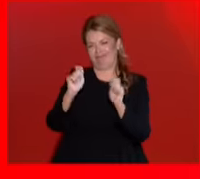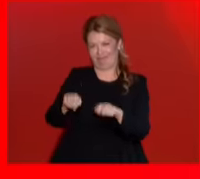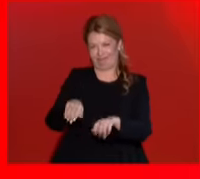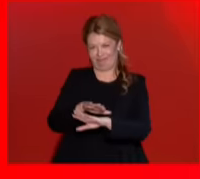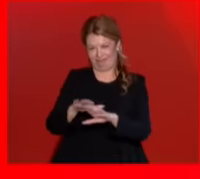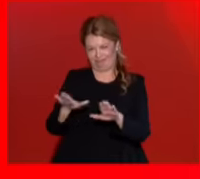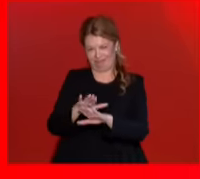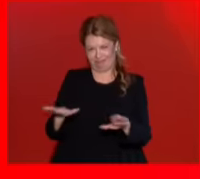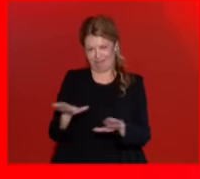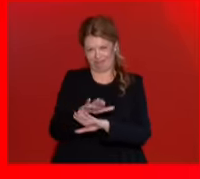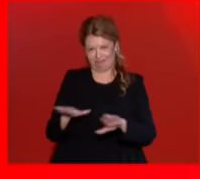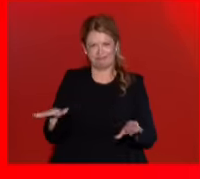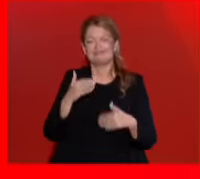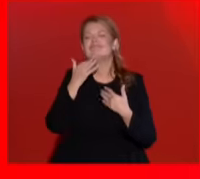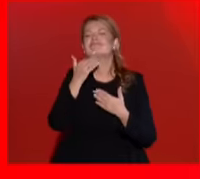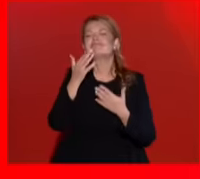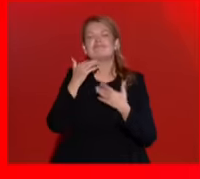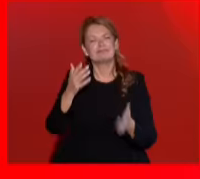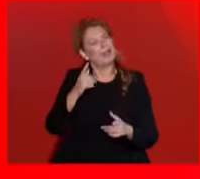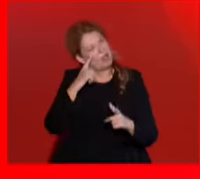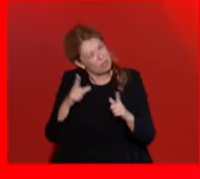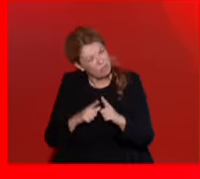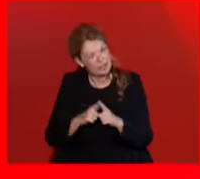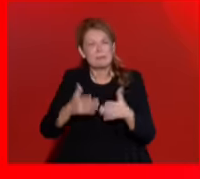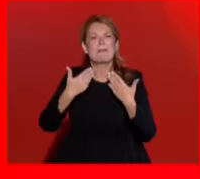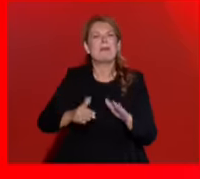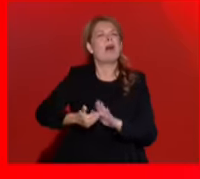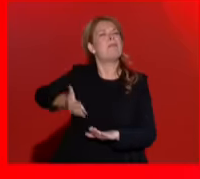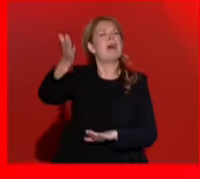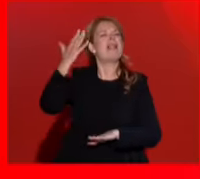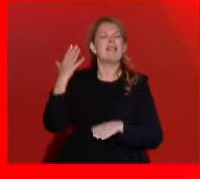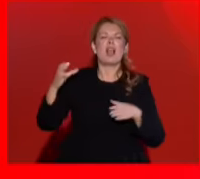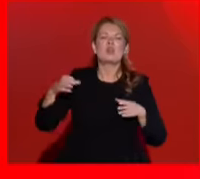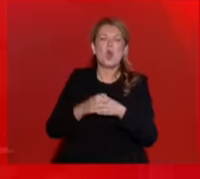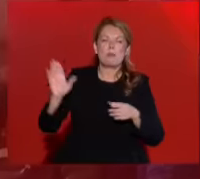ισχυρότερα συστήματα δοκίμασαν να μας γονατίσουν στο παρελθόν.